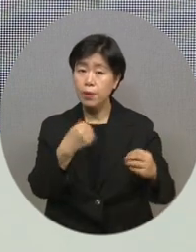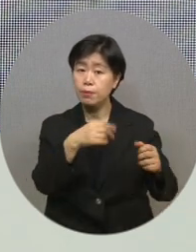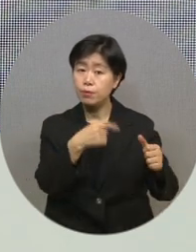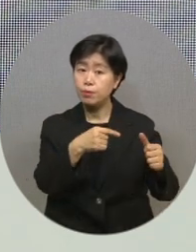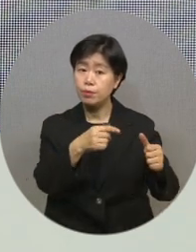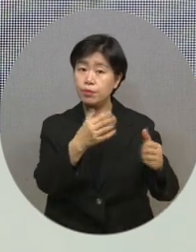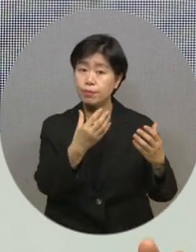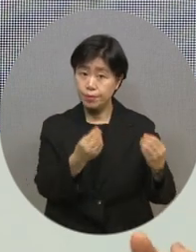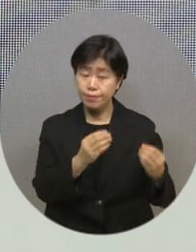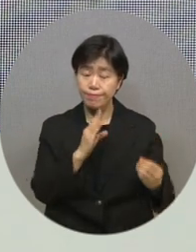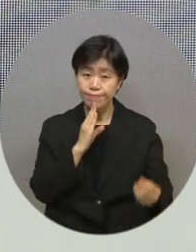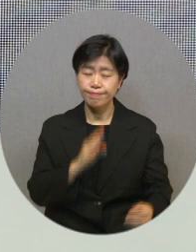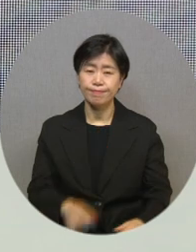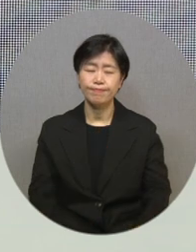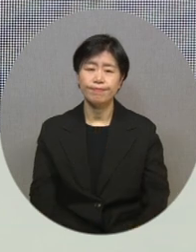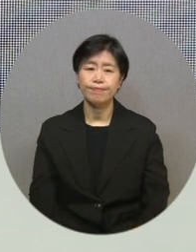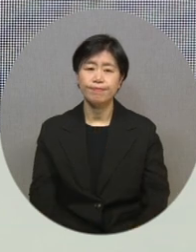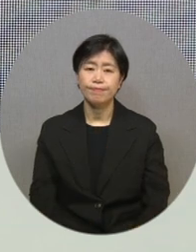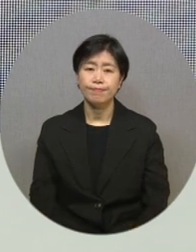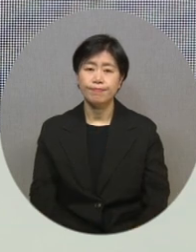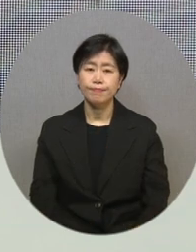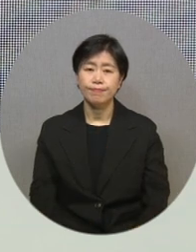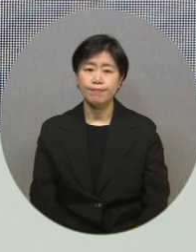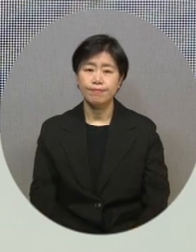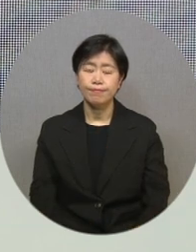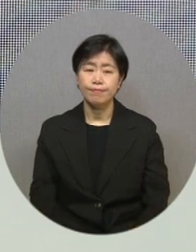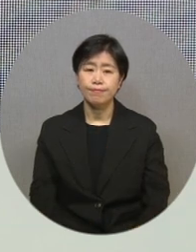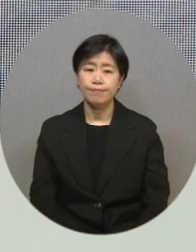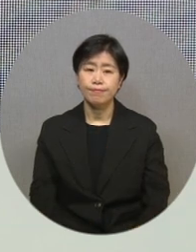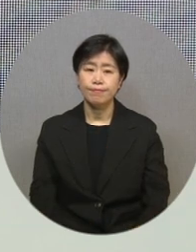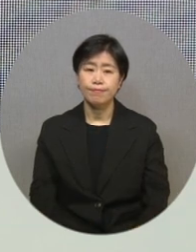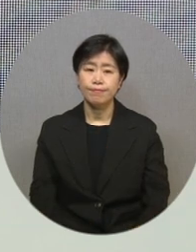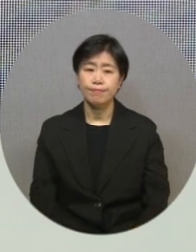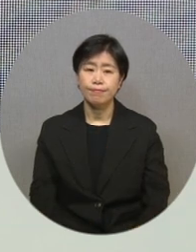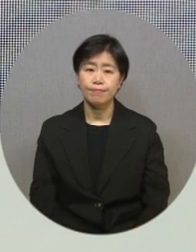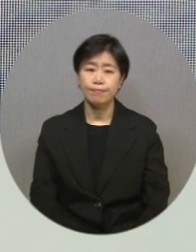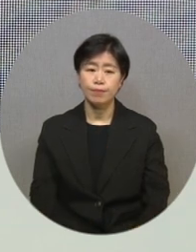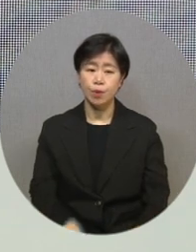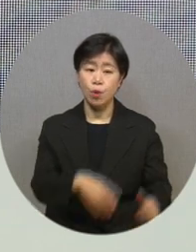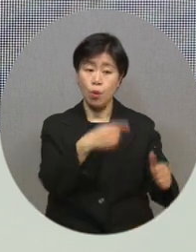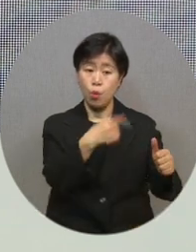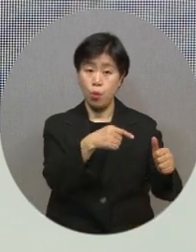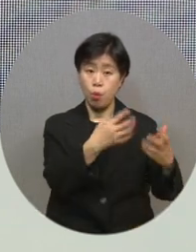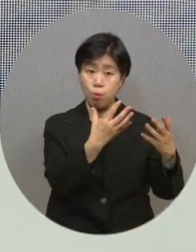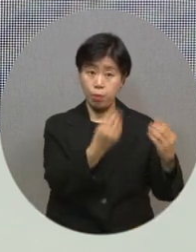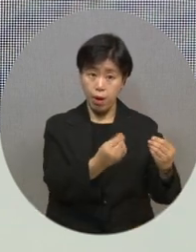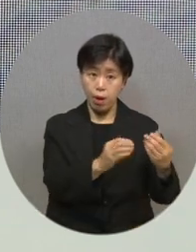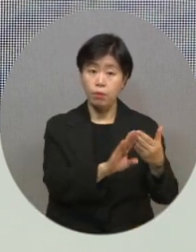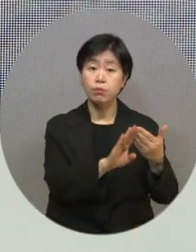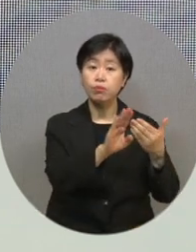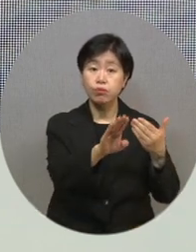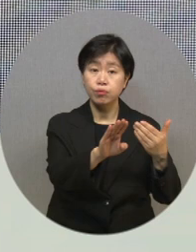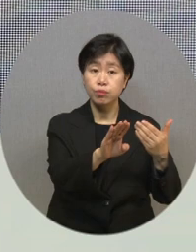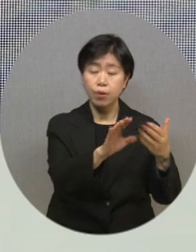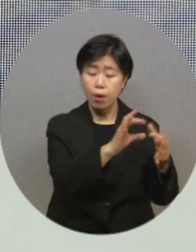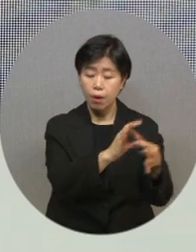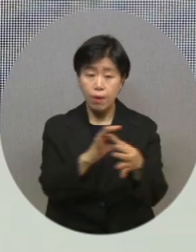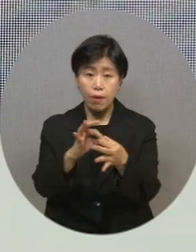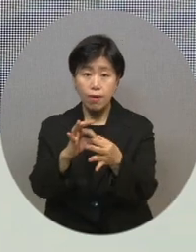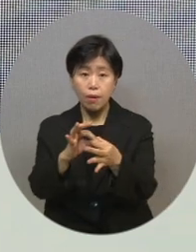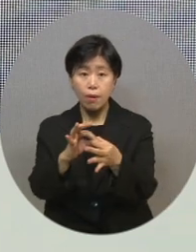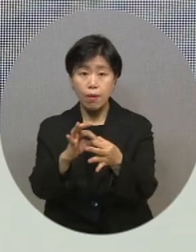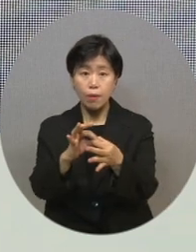이제 시행을 하셨는데 그럼 거기에 따라서 좀 고용이 창출도 되고 또 고용의